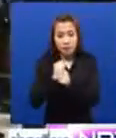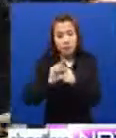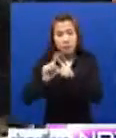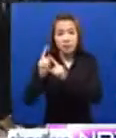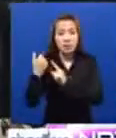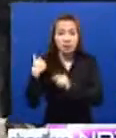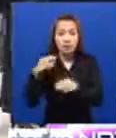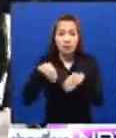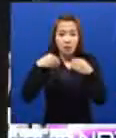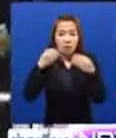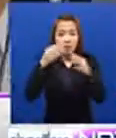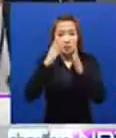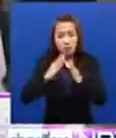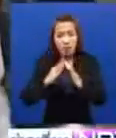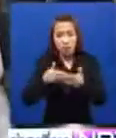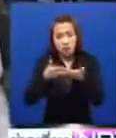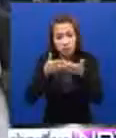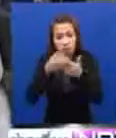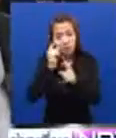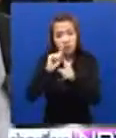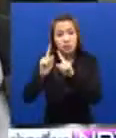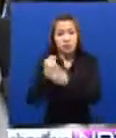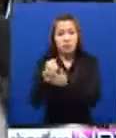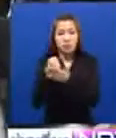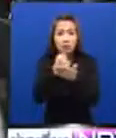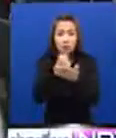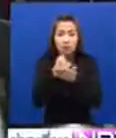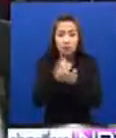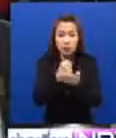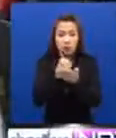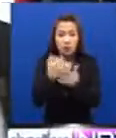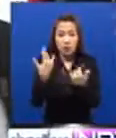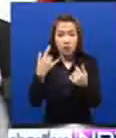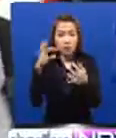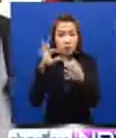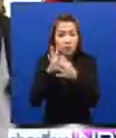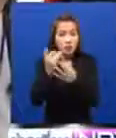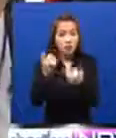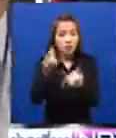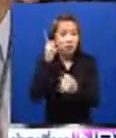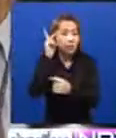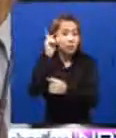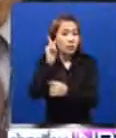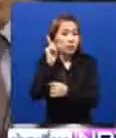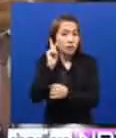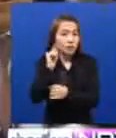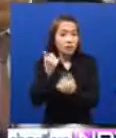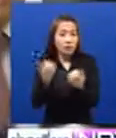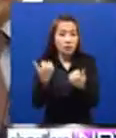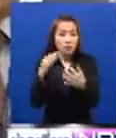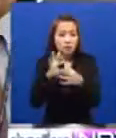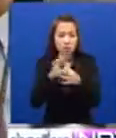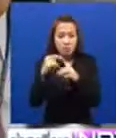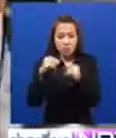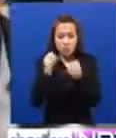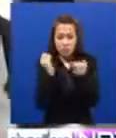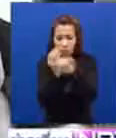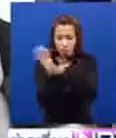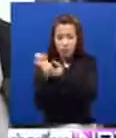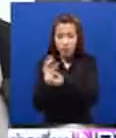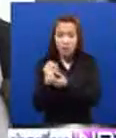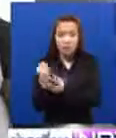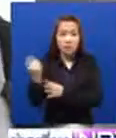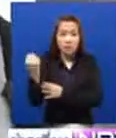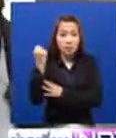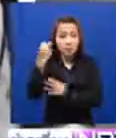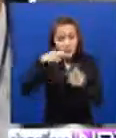ใช้แรงงานในต่างประเทศอย่างต่อเนื่องแต่ขอให้สื่อระมัดระวังการนำเสนอข่าวซึ่งอาจส่งผลต่อความมั่นคงและการพิจาร